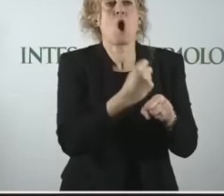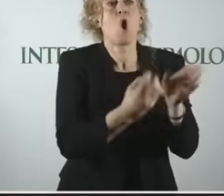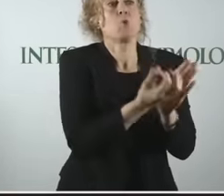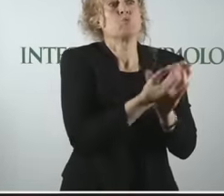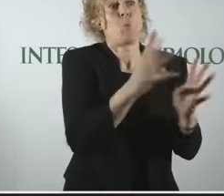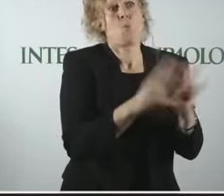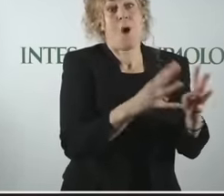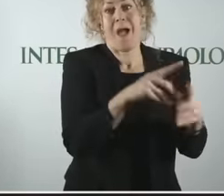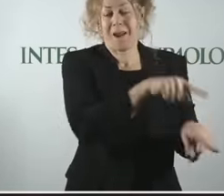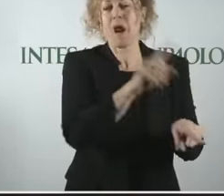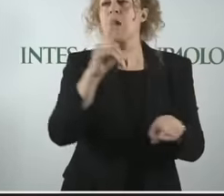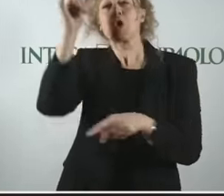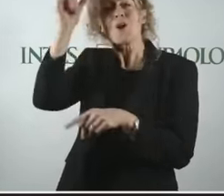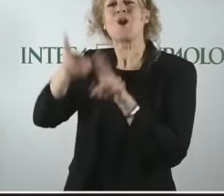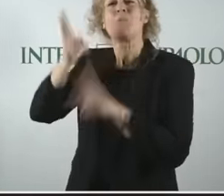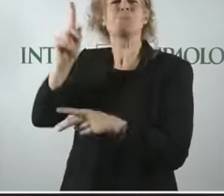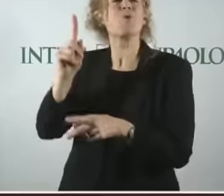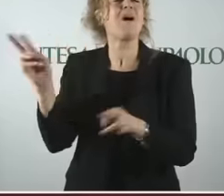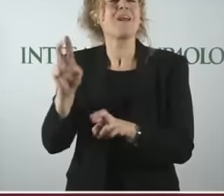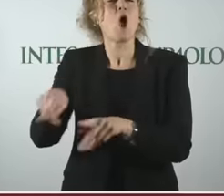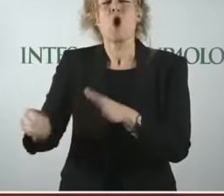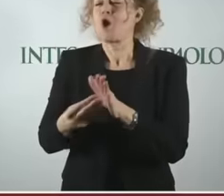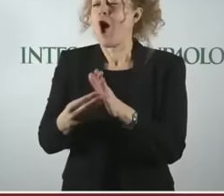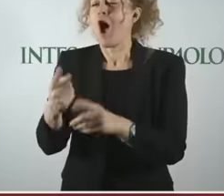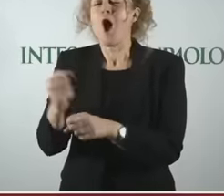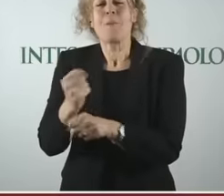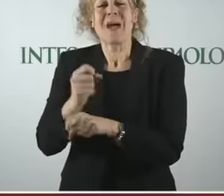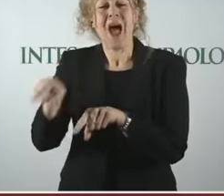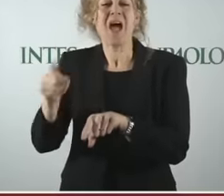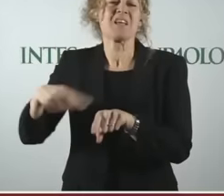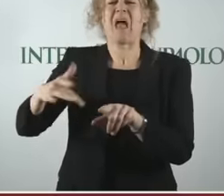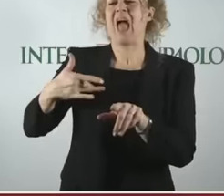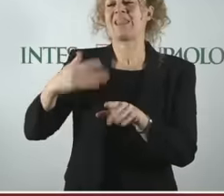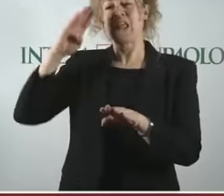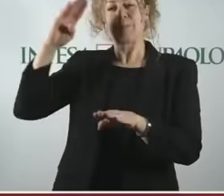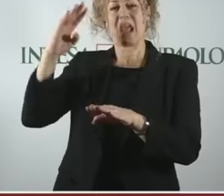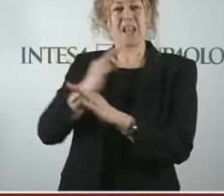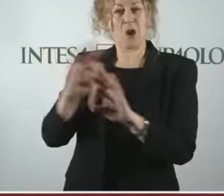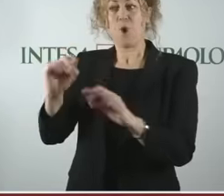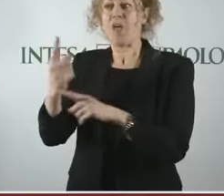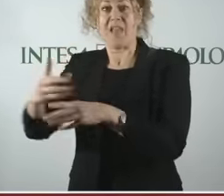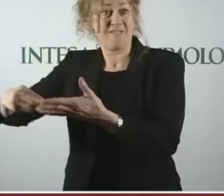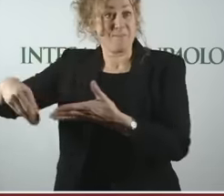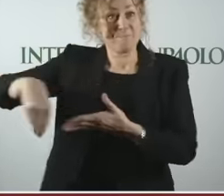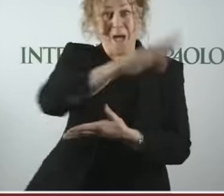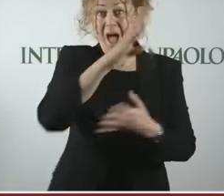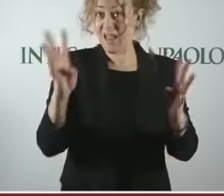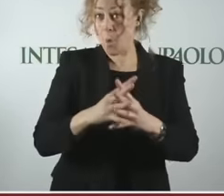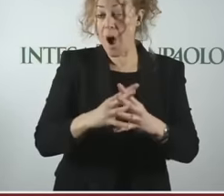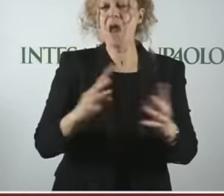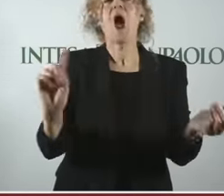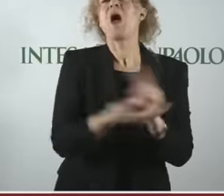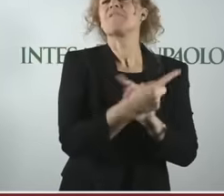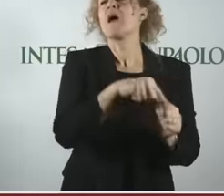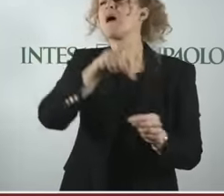esempio è una città che è ancora piena di operai che sarebbero in età di servizio militare di essere al fronte e che invece